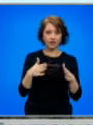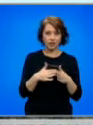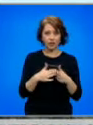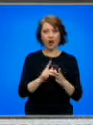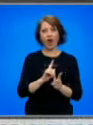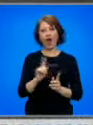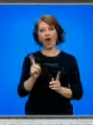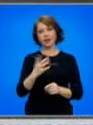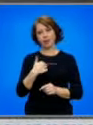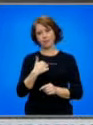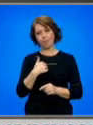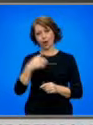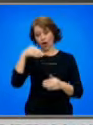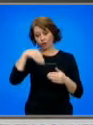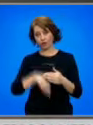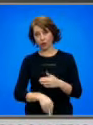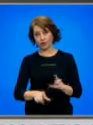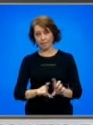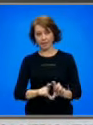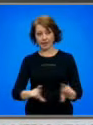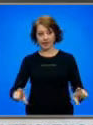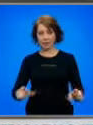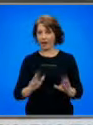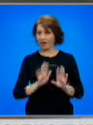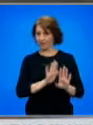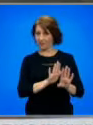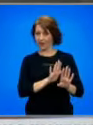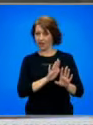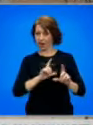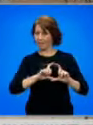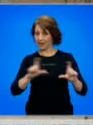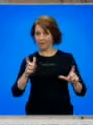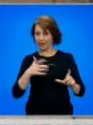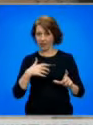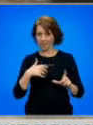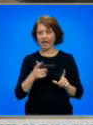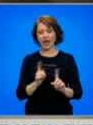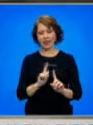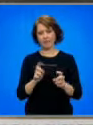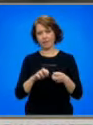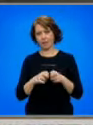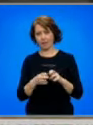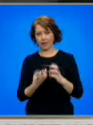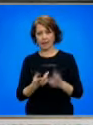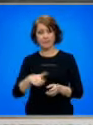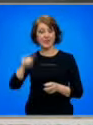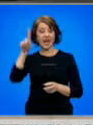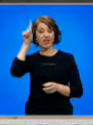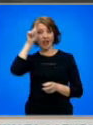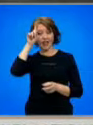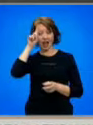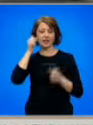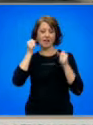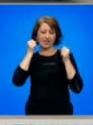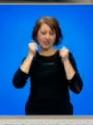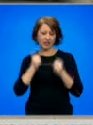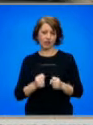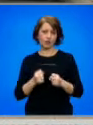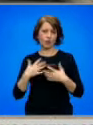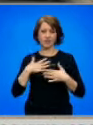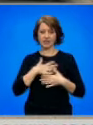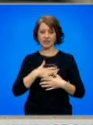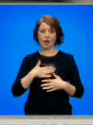долния. При вас поражение има ли сериозно? Не, само външно. Жената е откарана в болница в тежко състояние, но ден по-късно